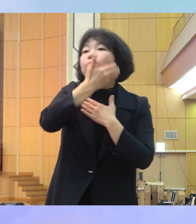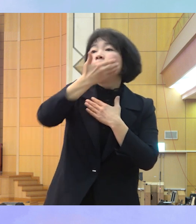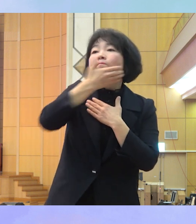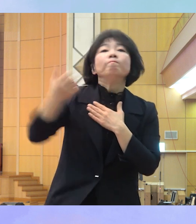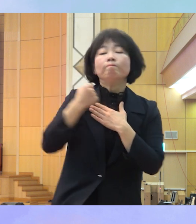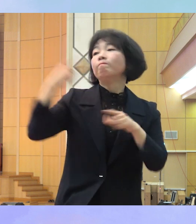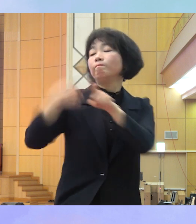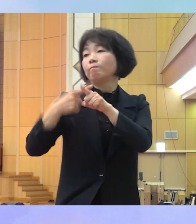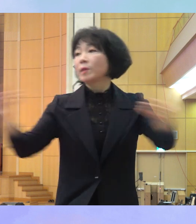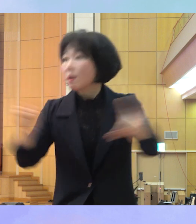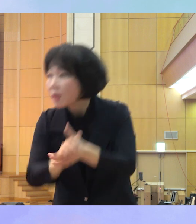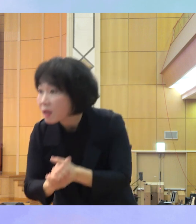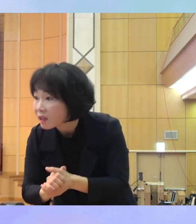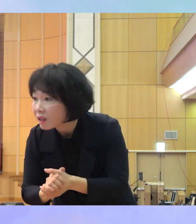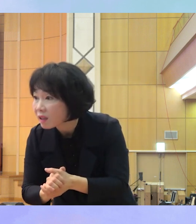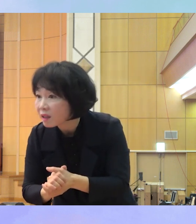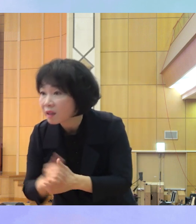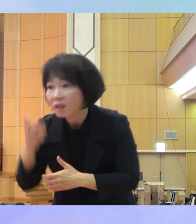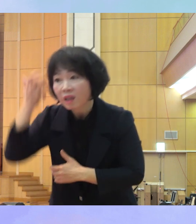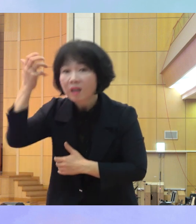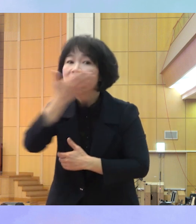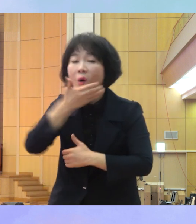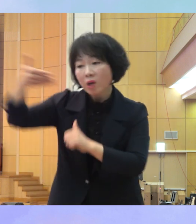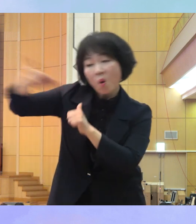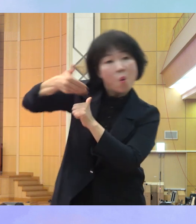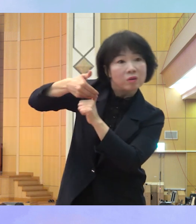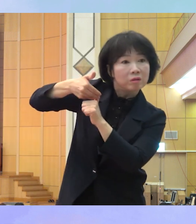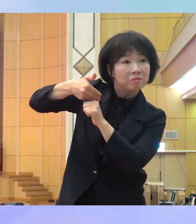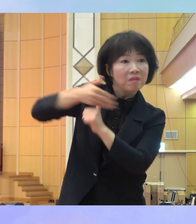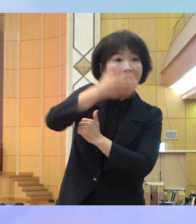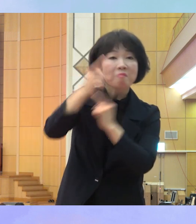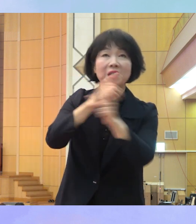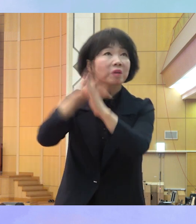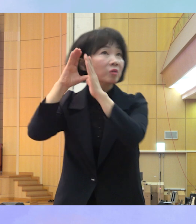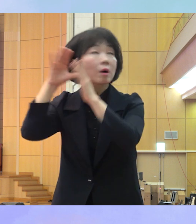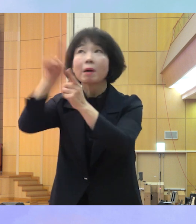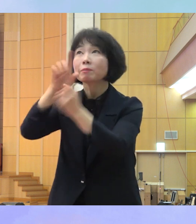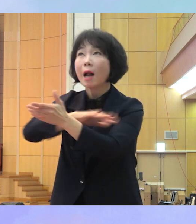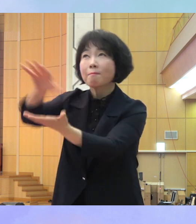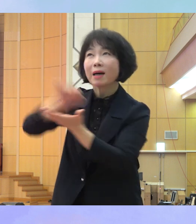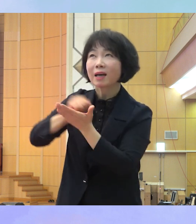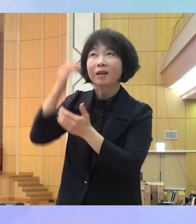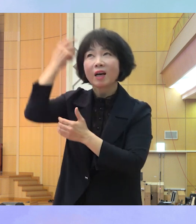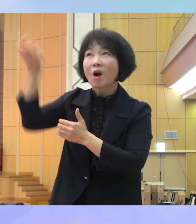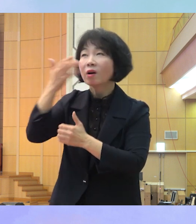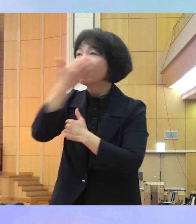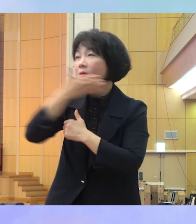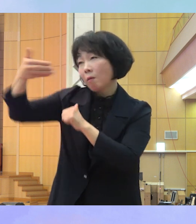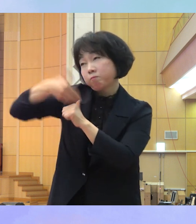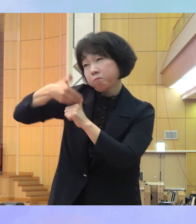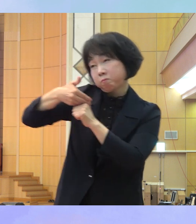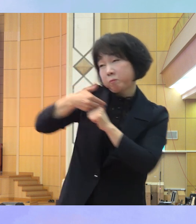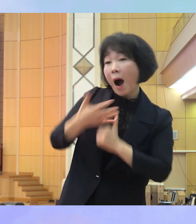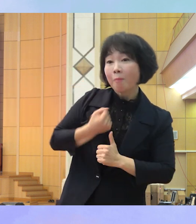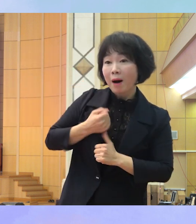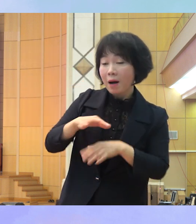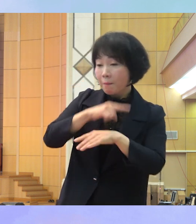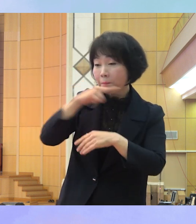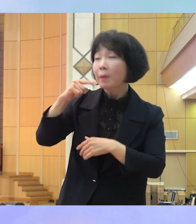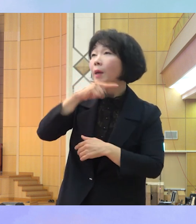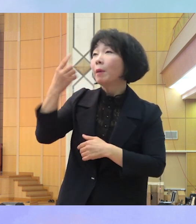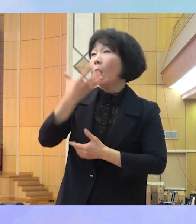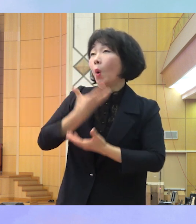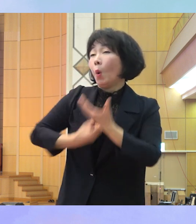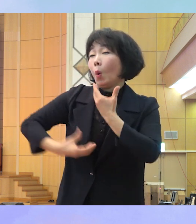내 몸에 영양을 공급해줘야 되는데, 우리가 말씀만 듣고 예수님의 살과 예수의 피를 마시지도 아니하고